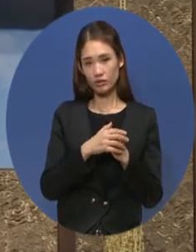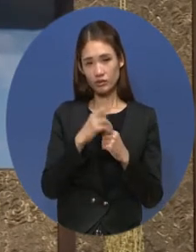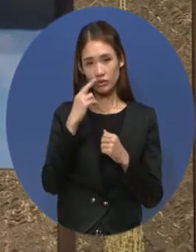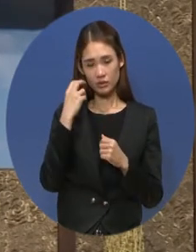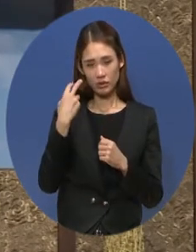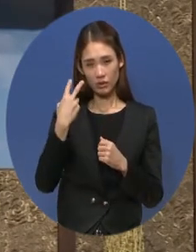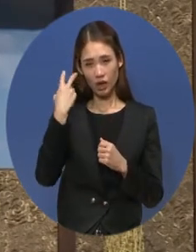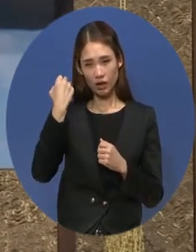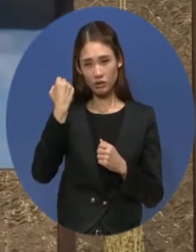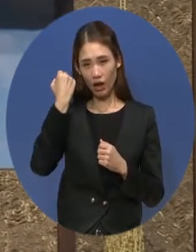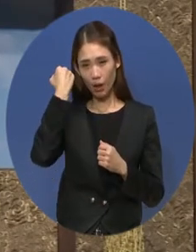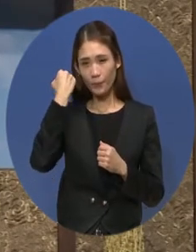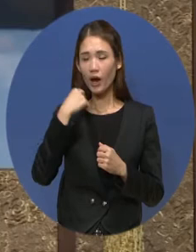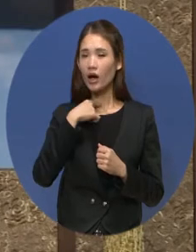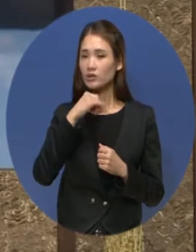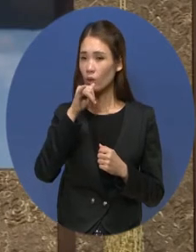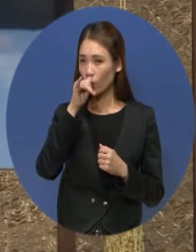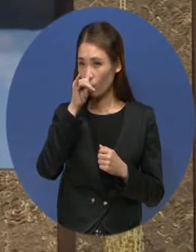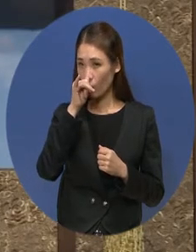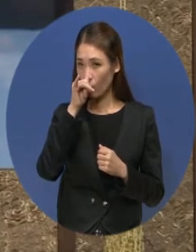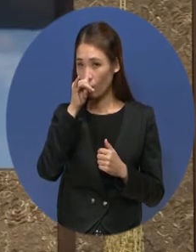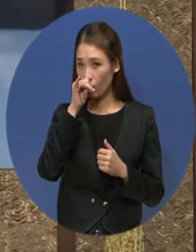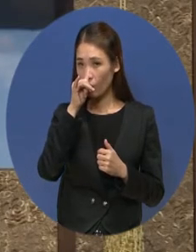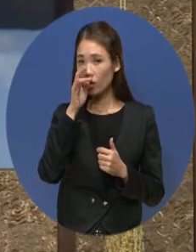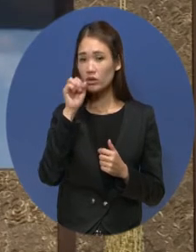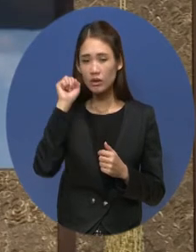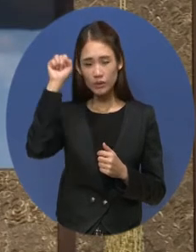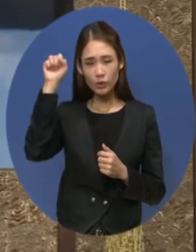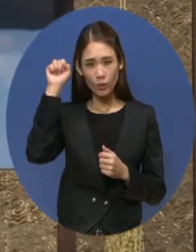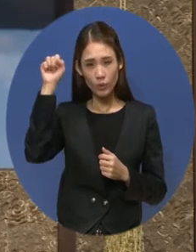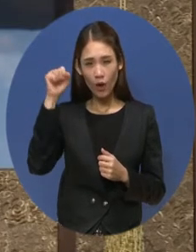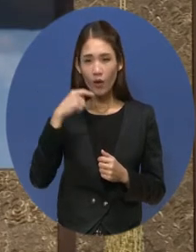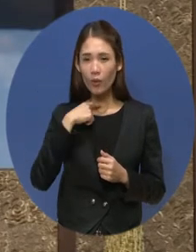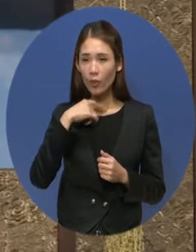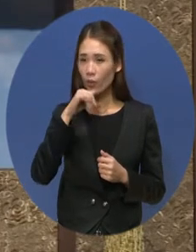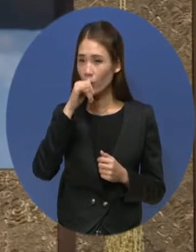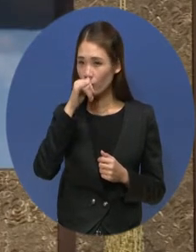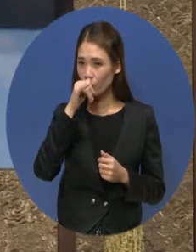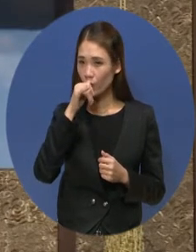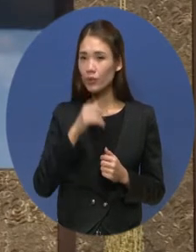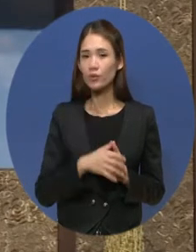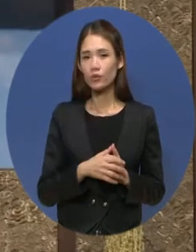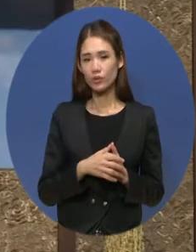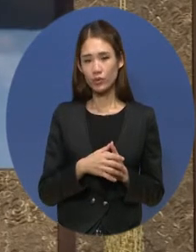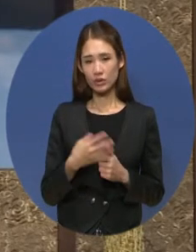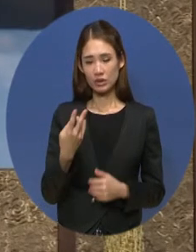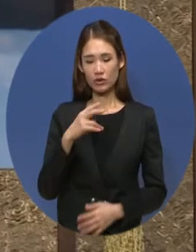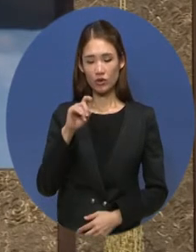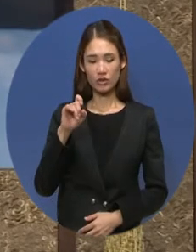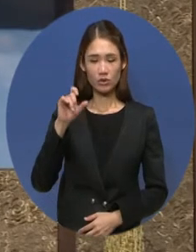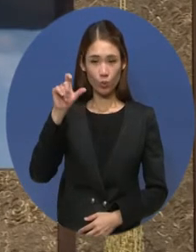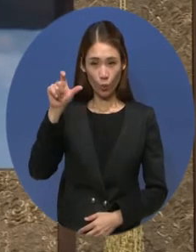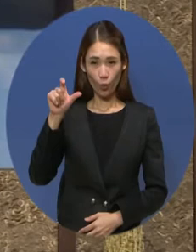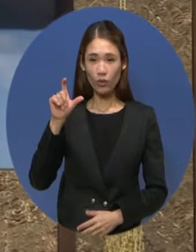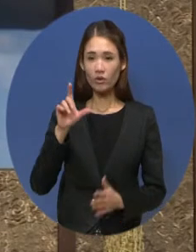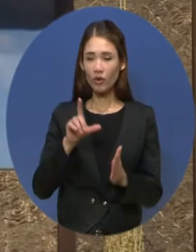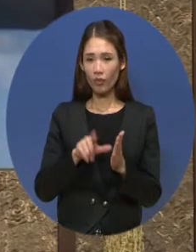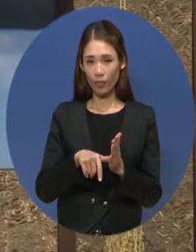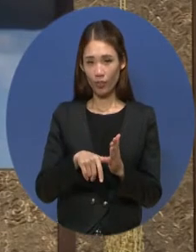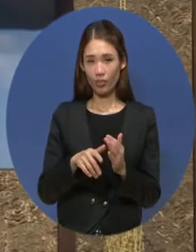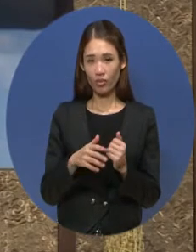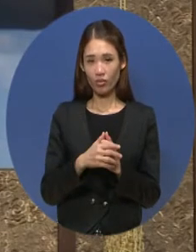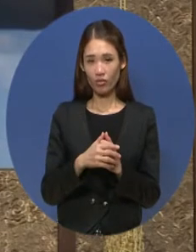가지고 에 삭발까지 하시고 이렇게 농성 도 하시고 그러면서 이제 2015년 당시의